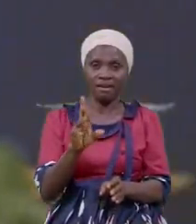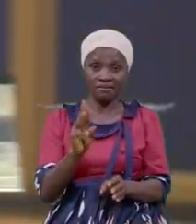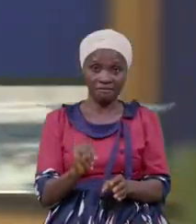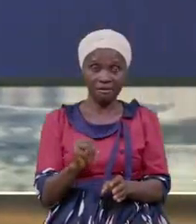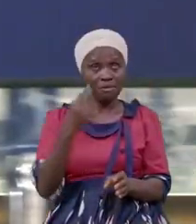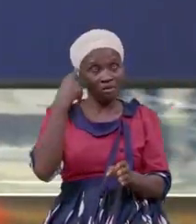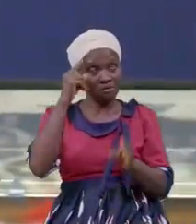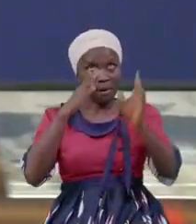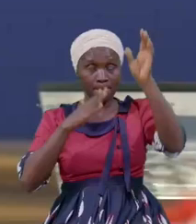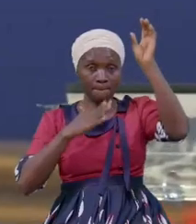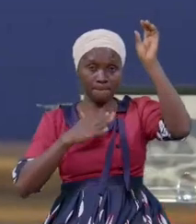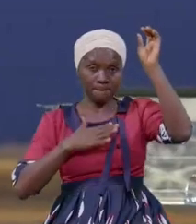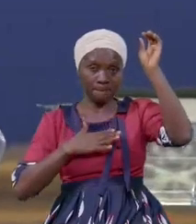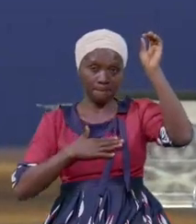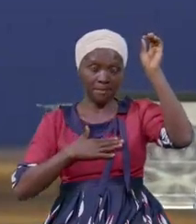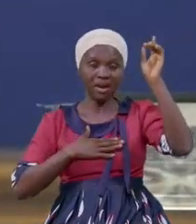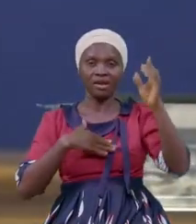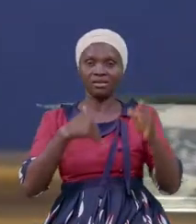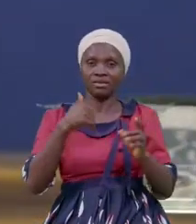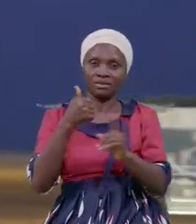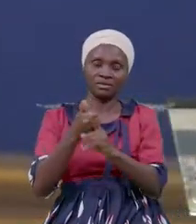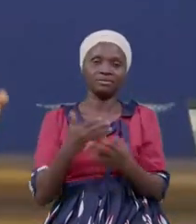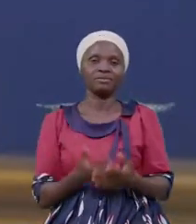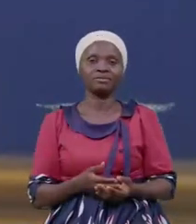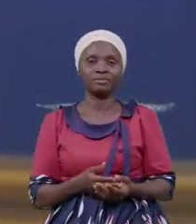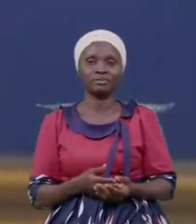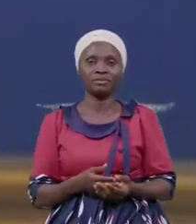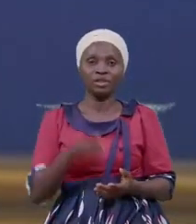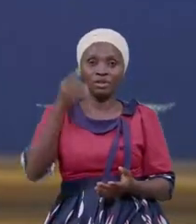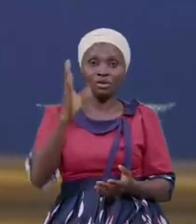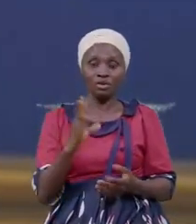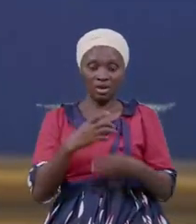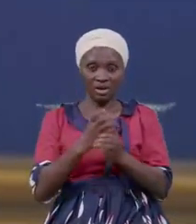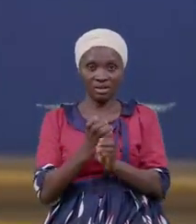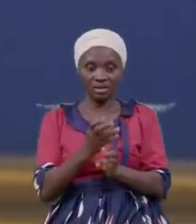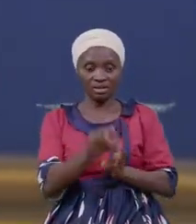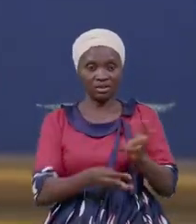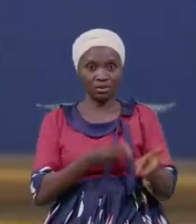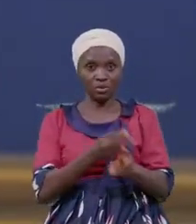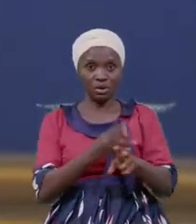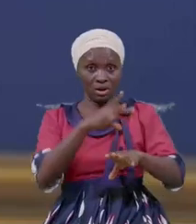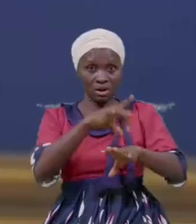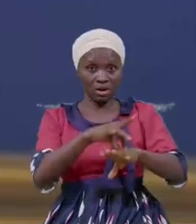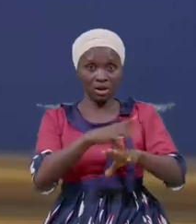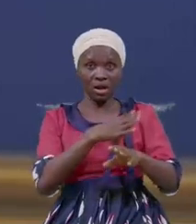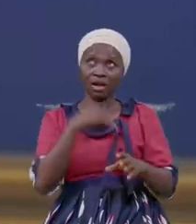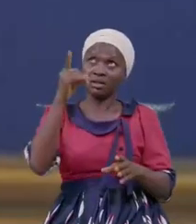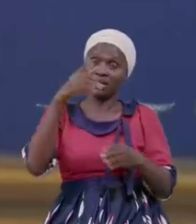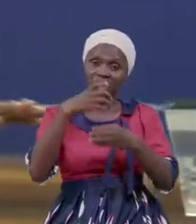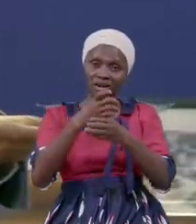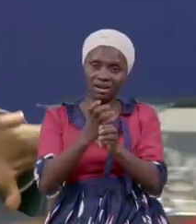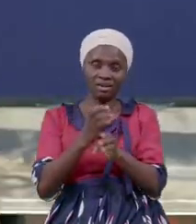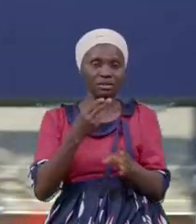que je me suis formé ça veut dire quoi Dieu a créé le monde la terre et maintenant il nous a